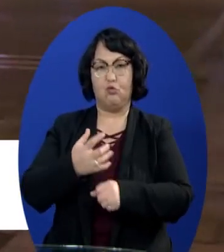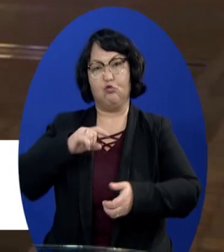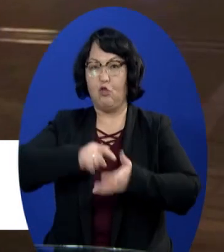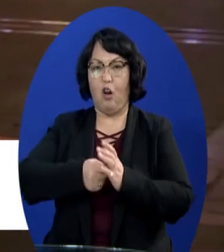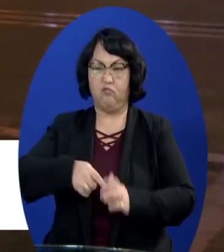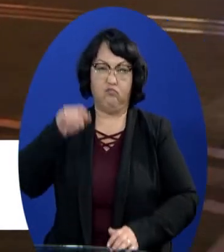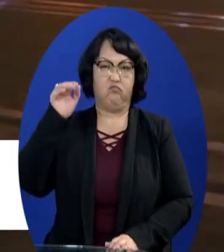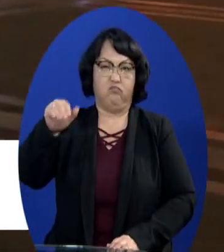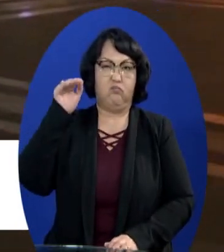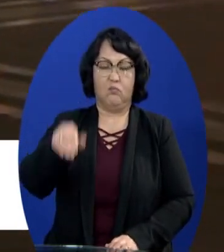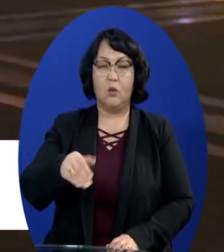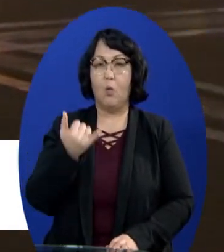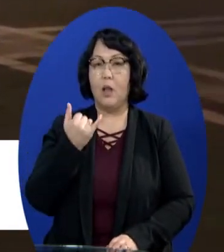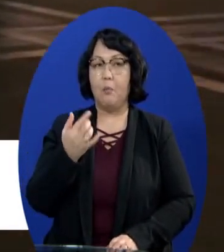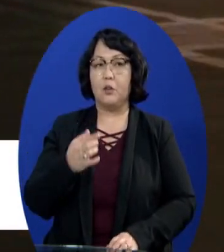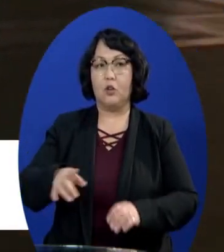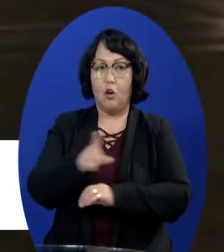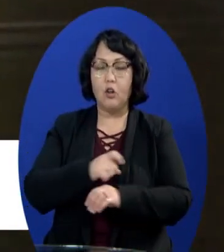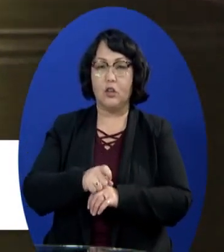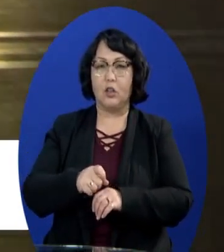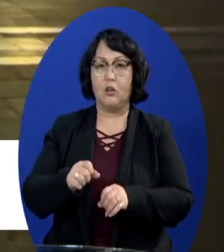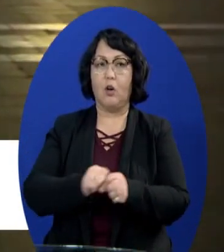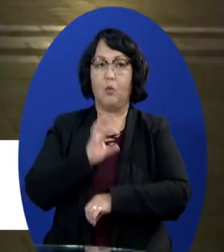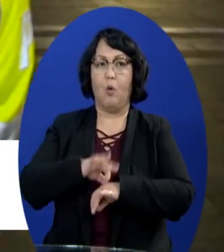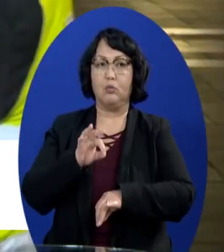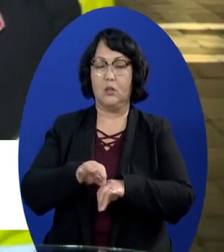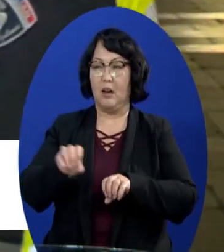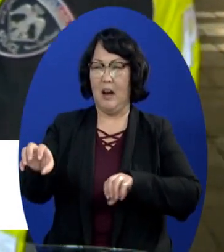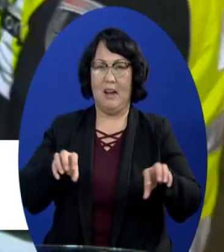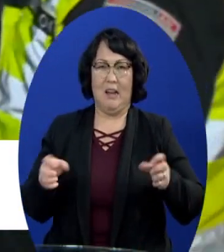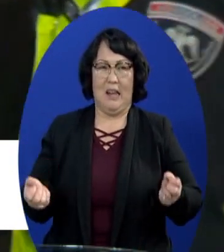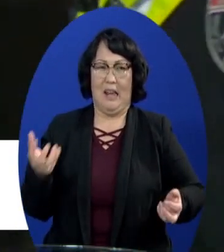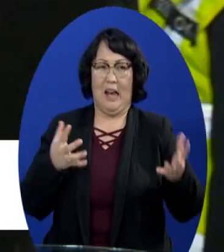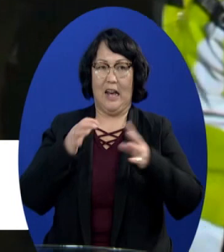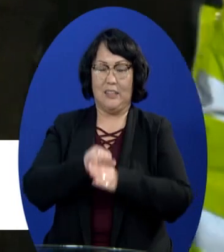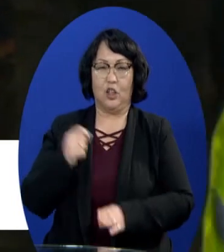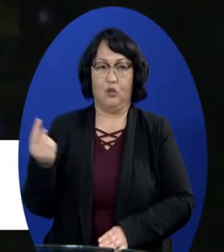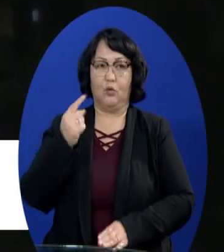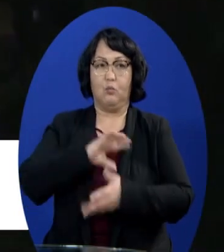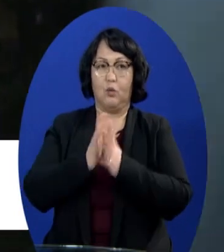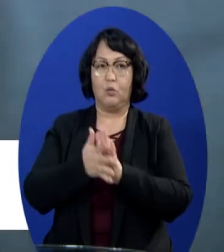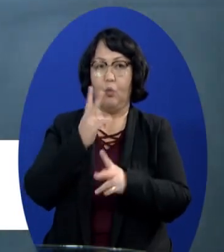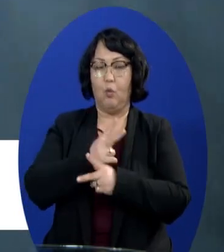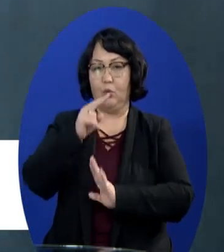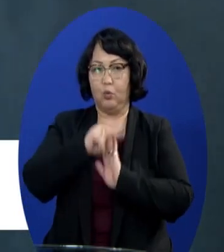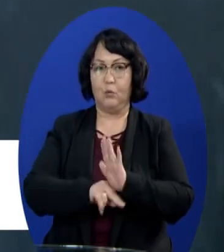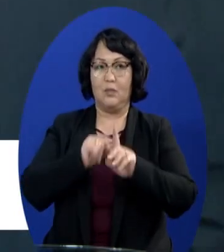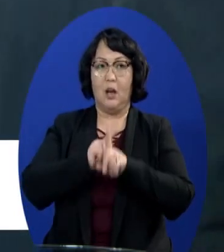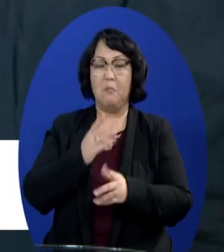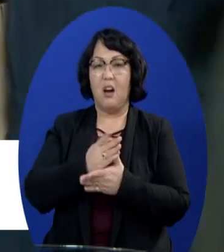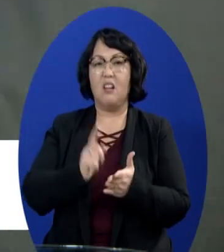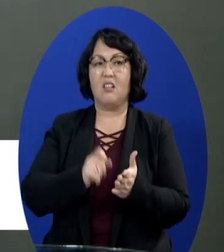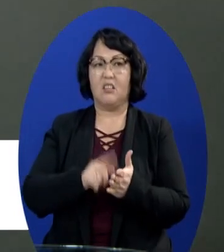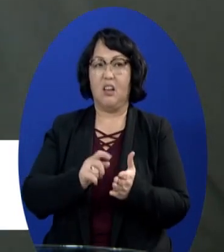шаардсан. Хэдийгээр нийслэлийн олон кластер голомтой салбарын тоо буурахгүй ачаал өндөр байгаа ч хууль дүрм журмаа мөрддөг байх нь чухал